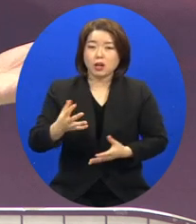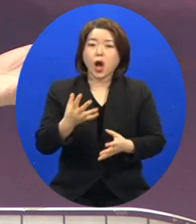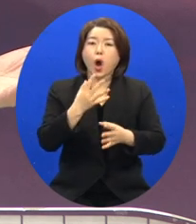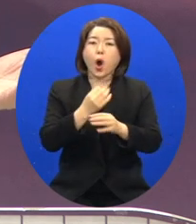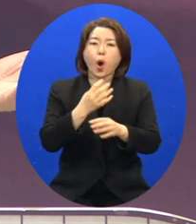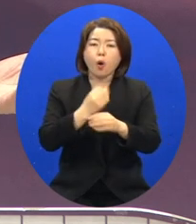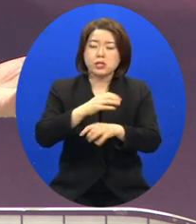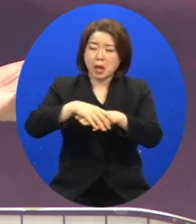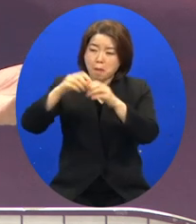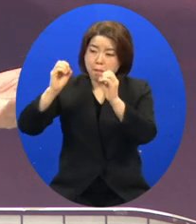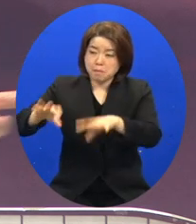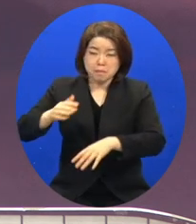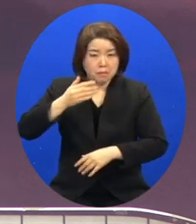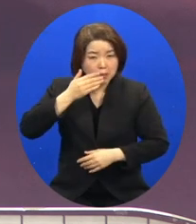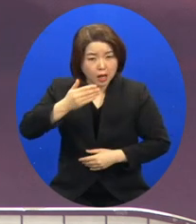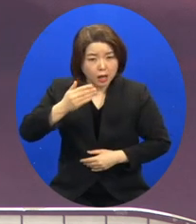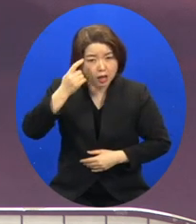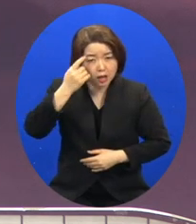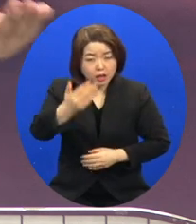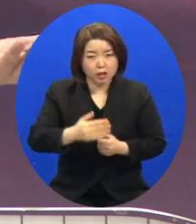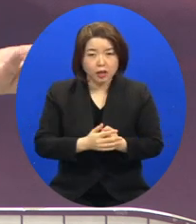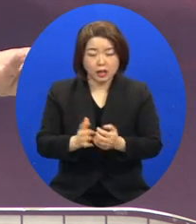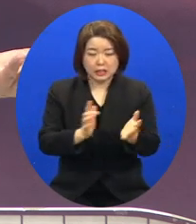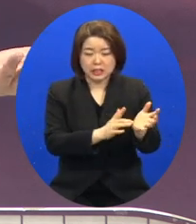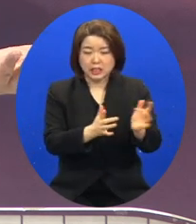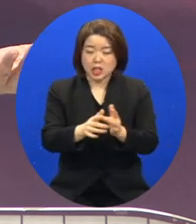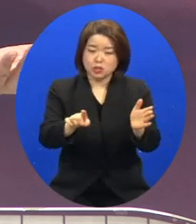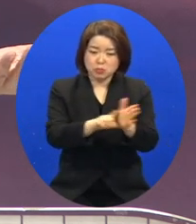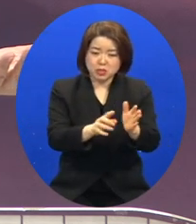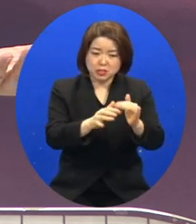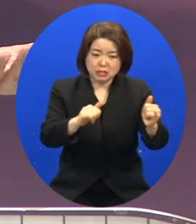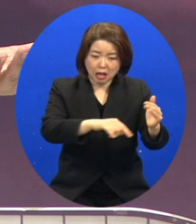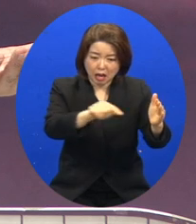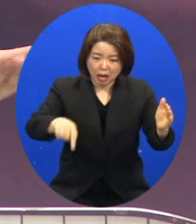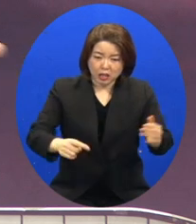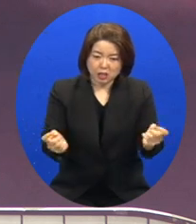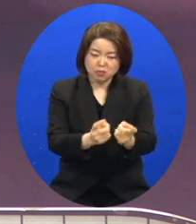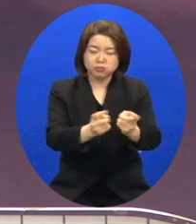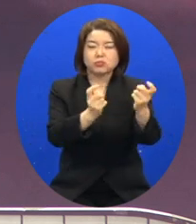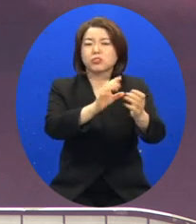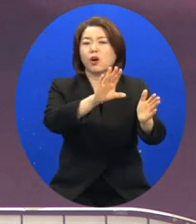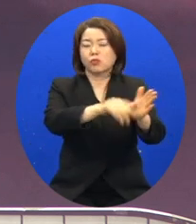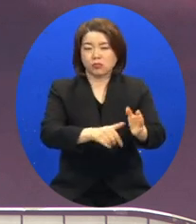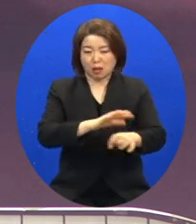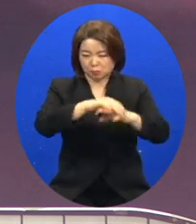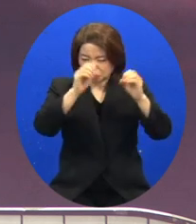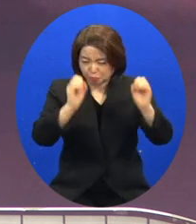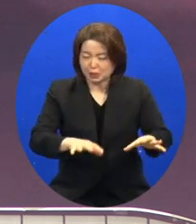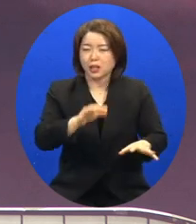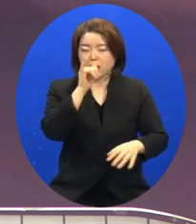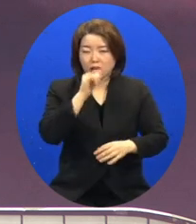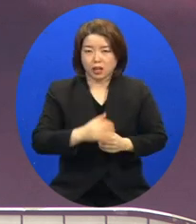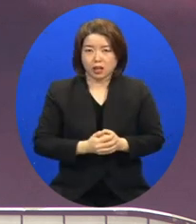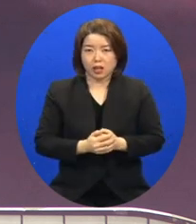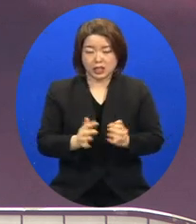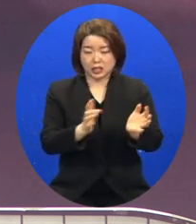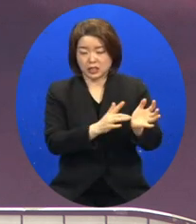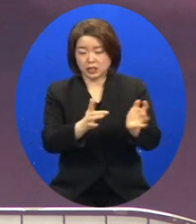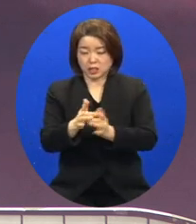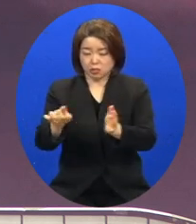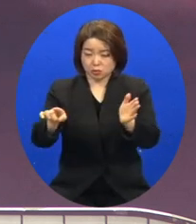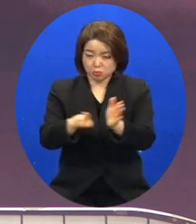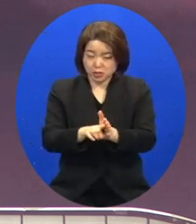될까요 예수 믿는 사람들 기대 서로 싸울 때 예수 믿는데 예수 믿는 가족들끼리 서로